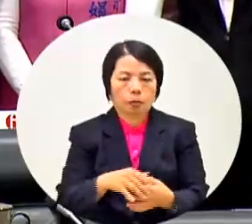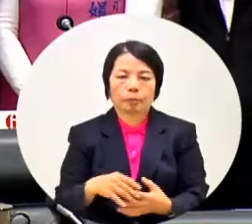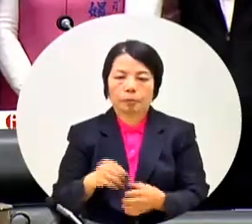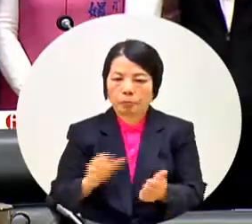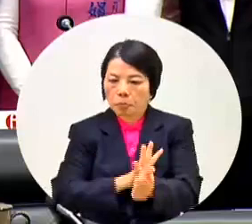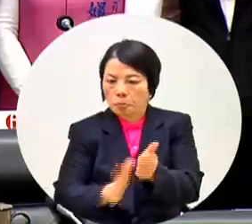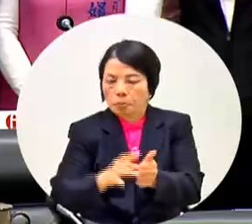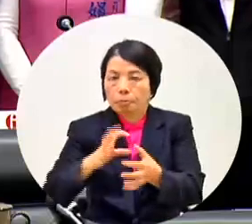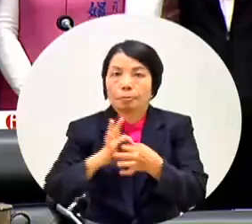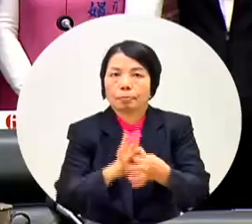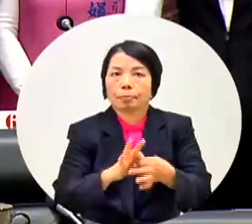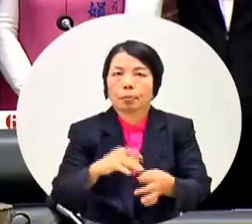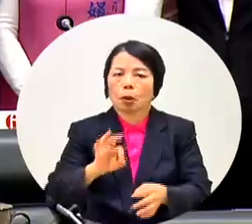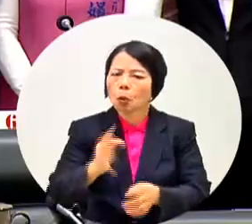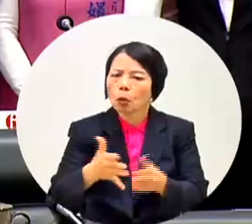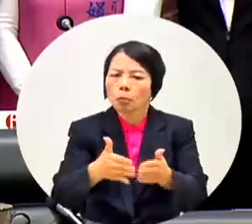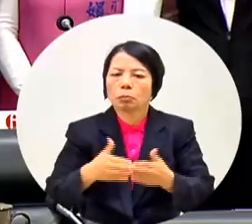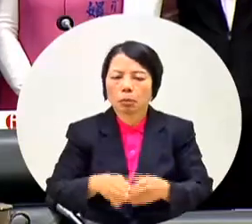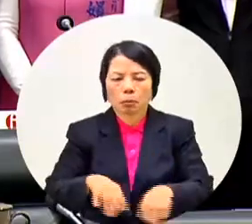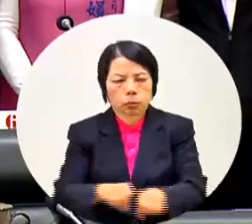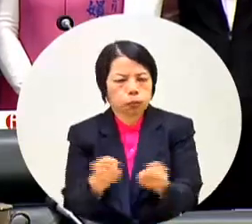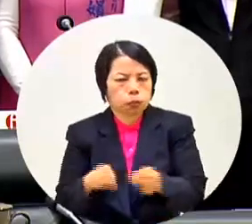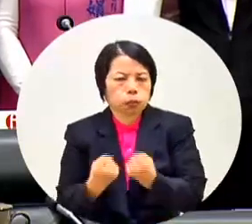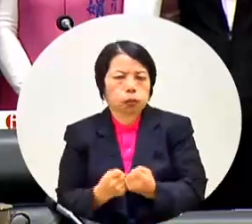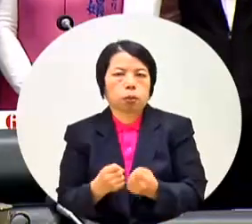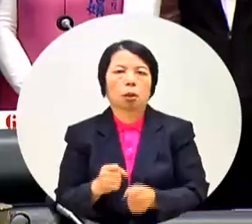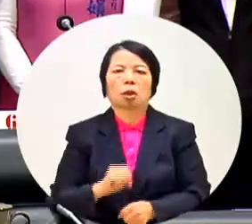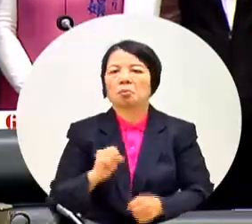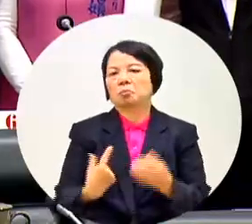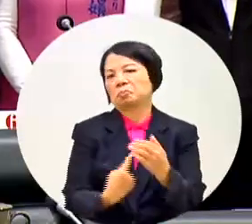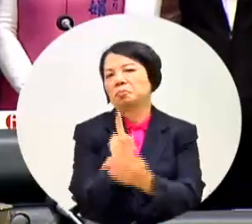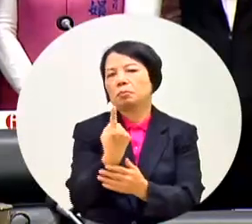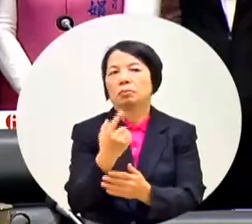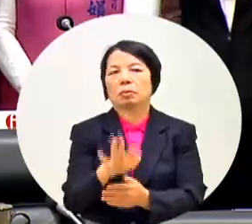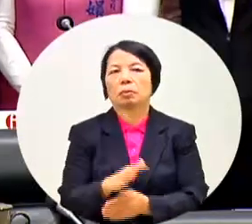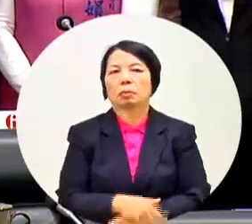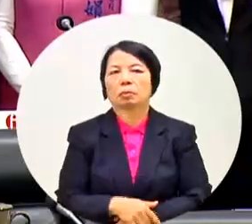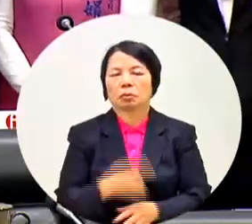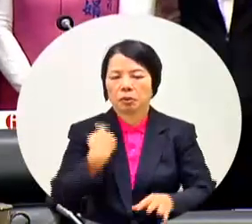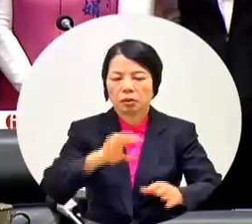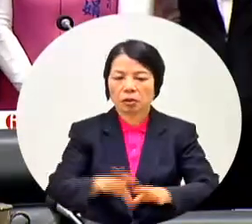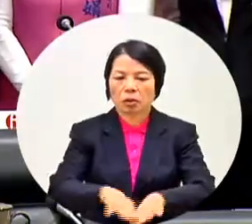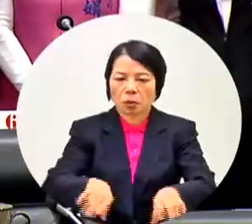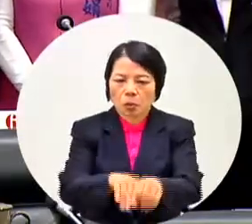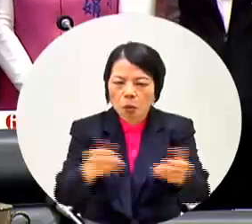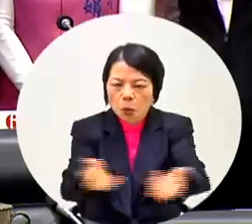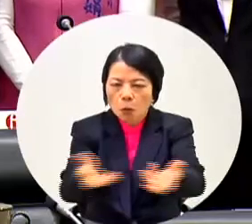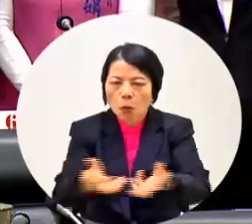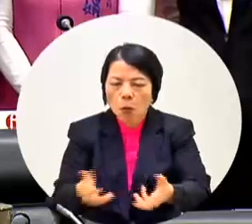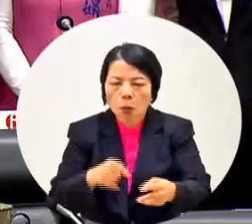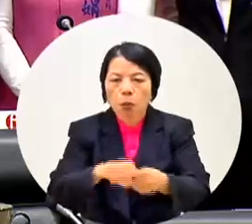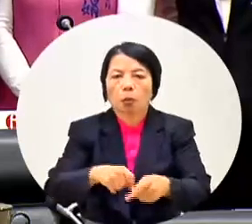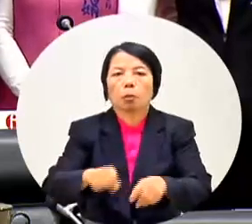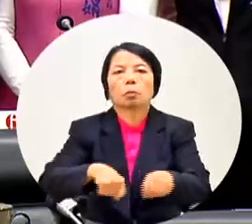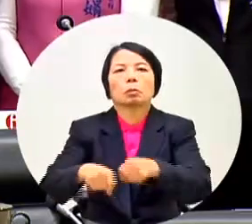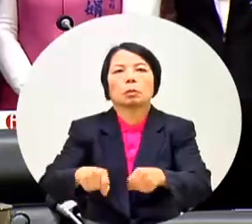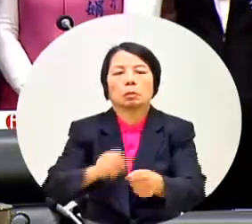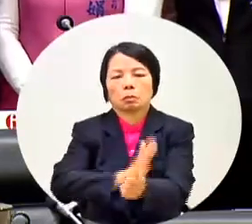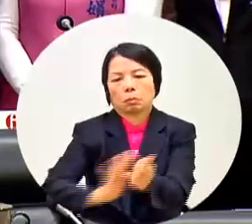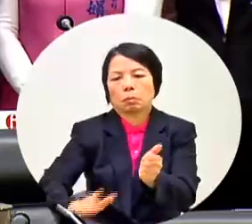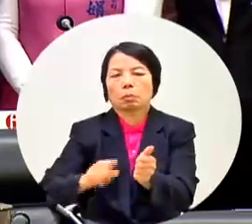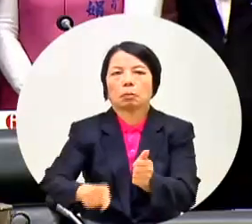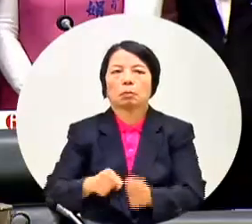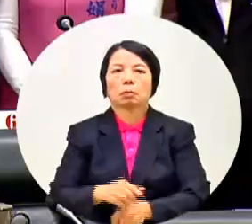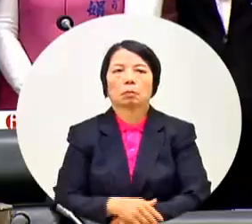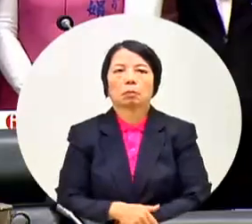坑？绝对不是只有刨铺工程所造成的天坑啊！我们